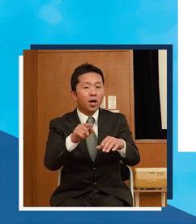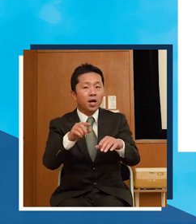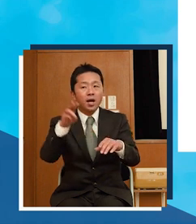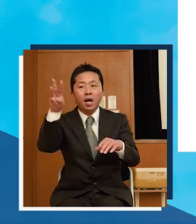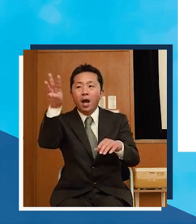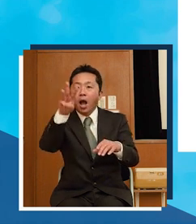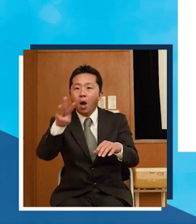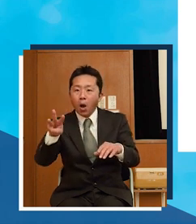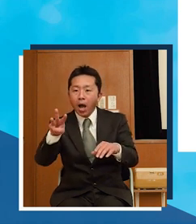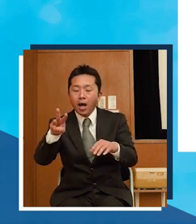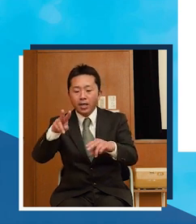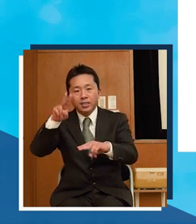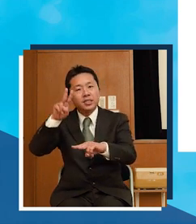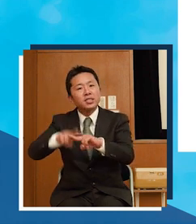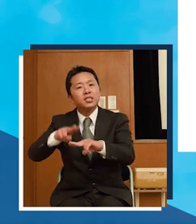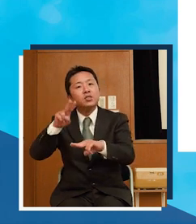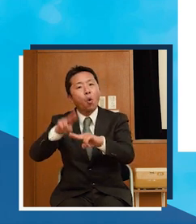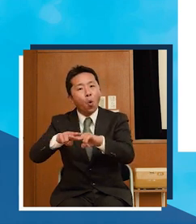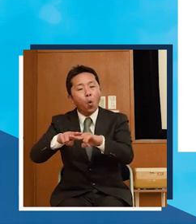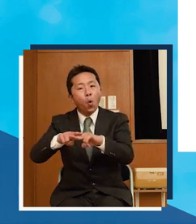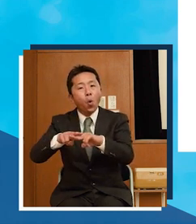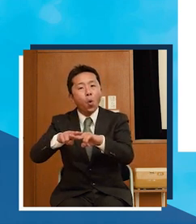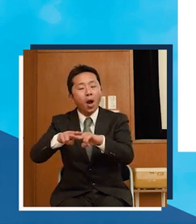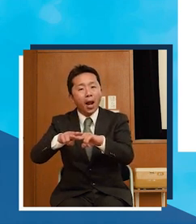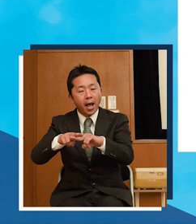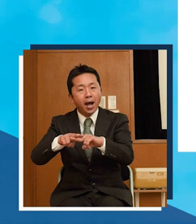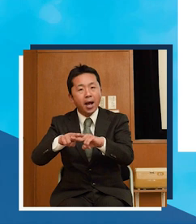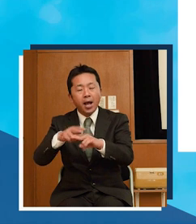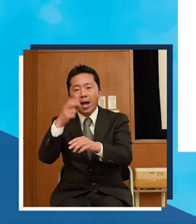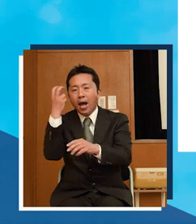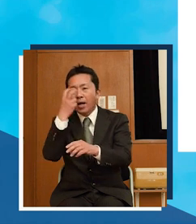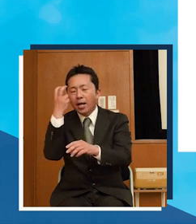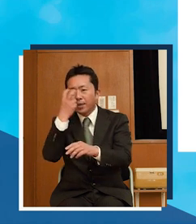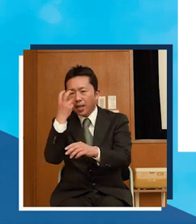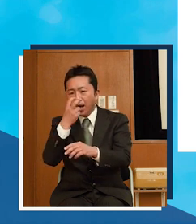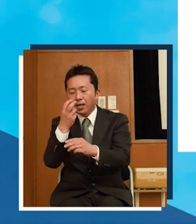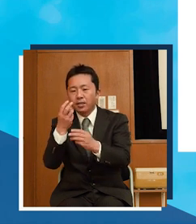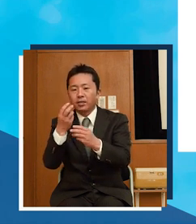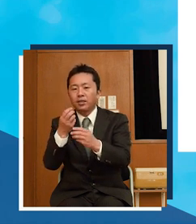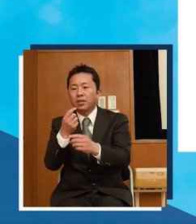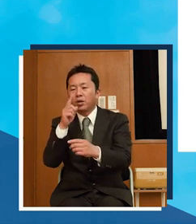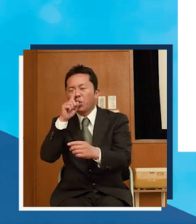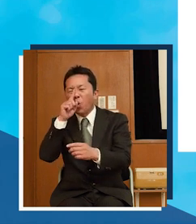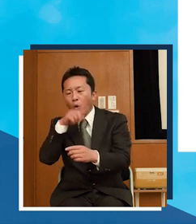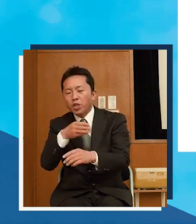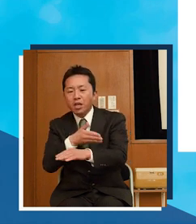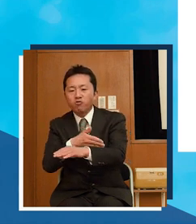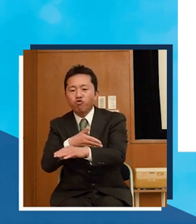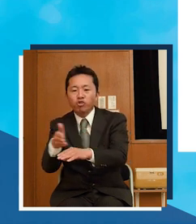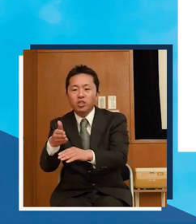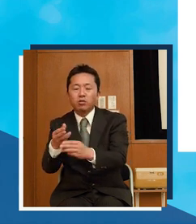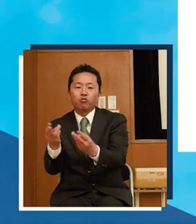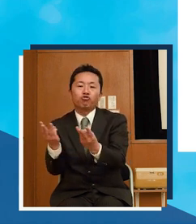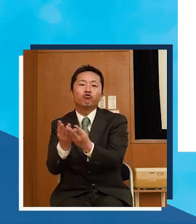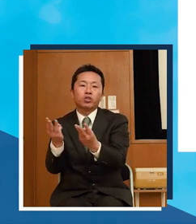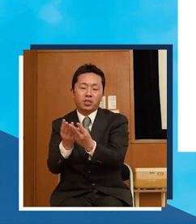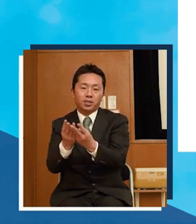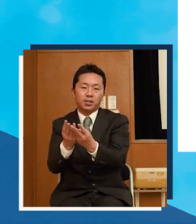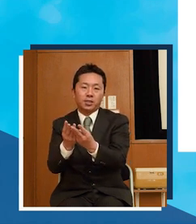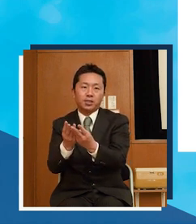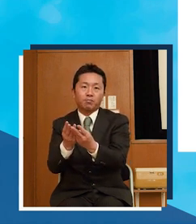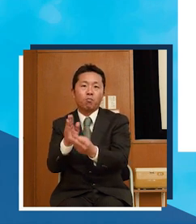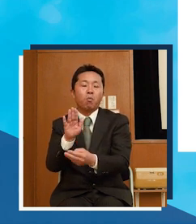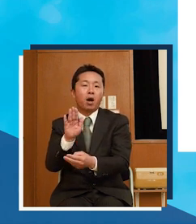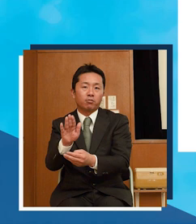川や井戸から測ったいわゆるそのピフの値ですこのグリーンやブルーは